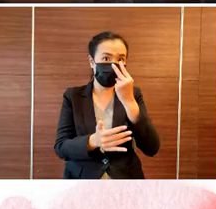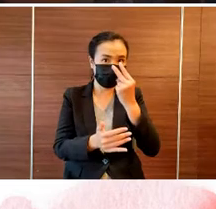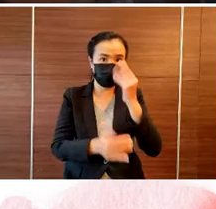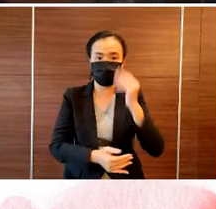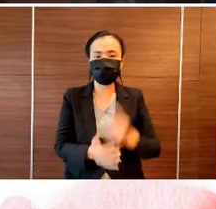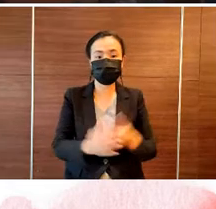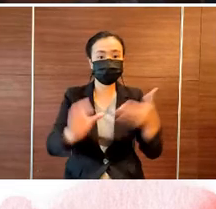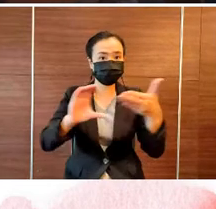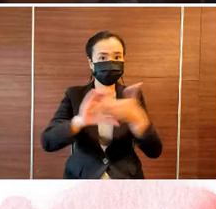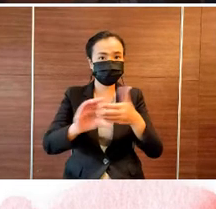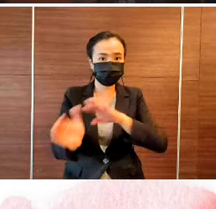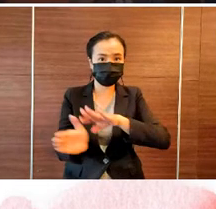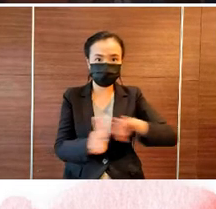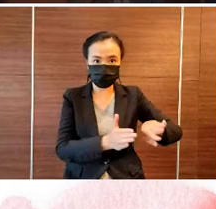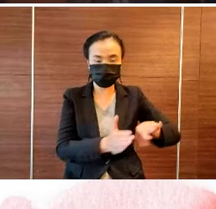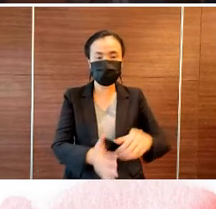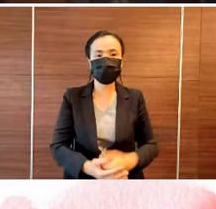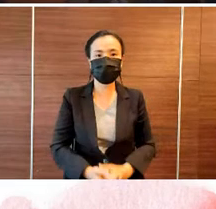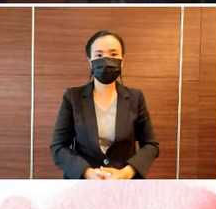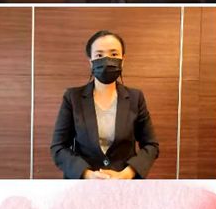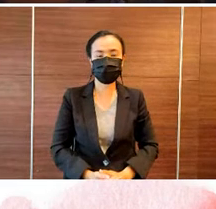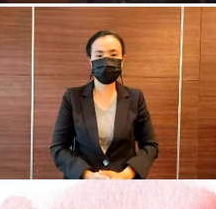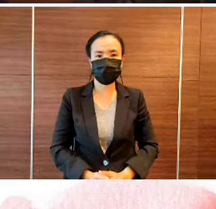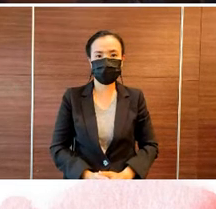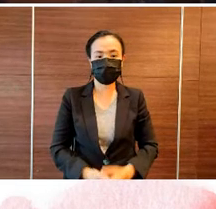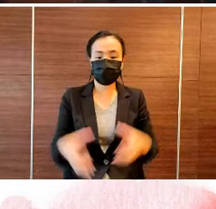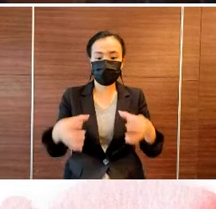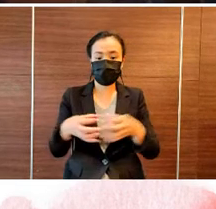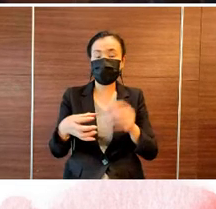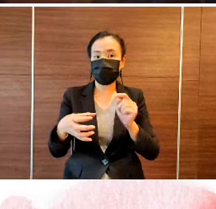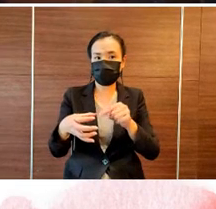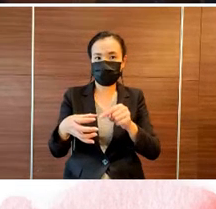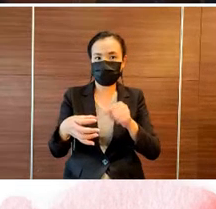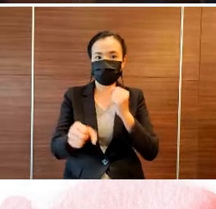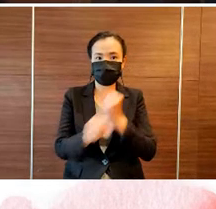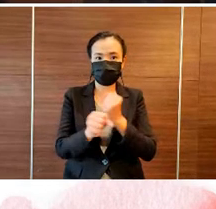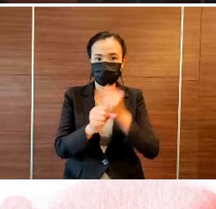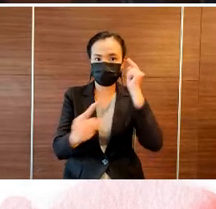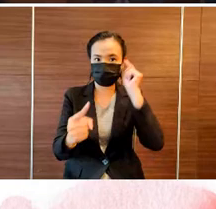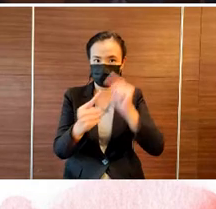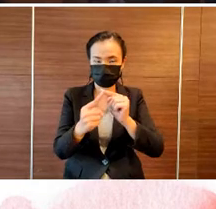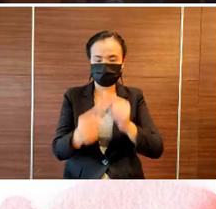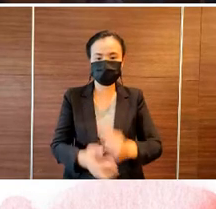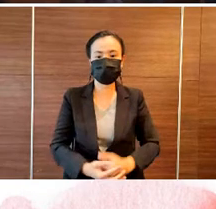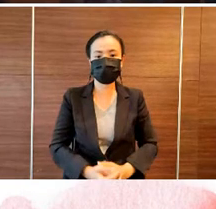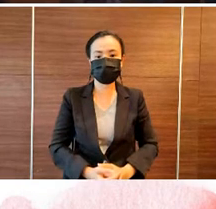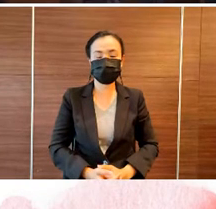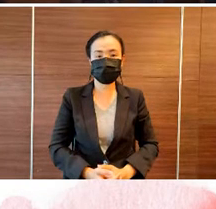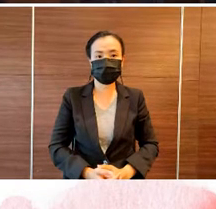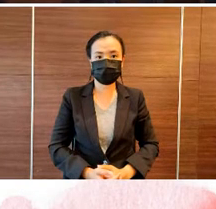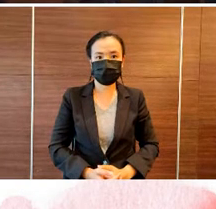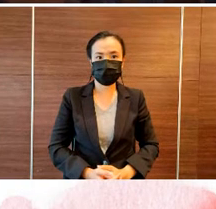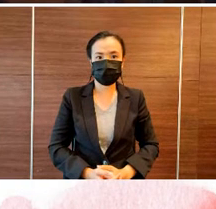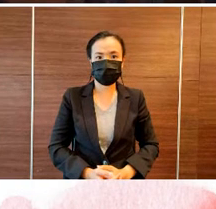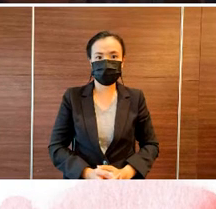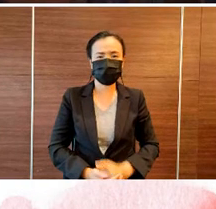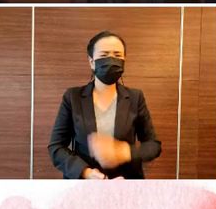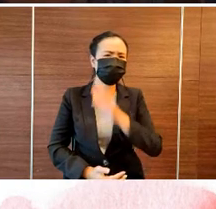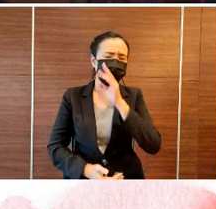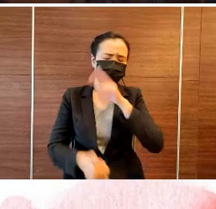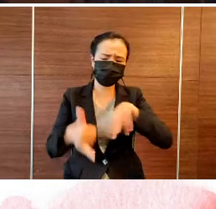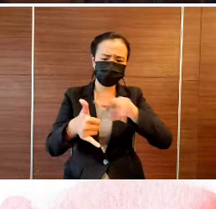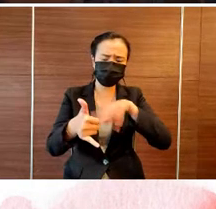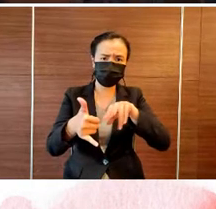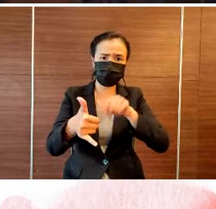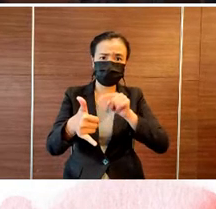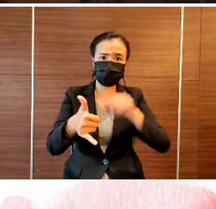กลับไปที่เดิมนะอันนี้ก็คือกลุ่มเป้าหมายนะครับนะถ้าเผื่อว่าตรวจไม่เจอนะครับน